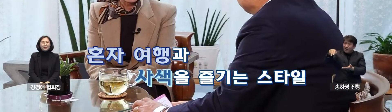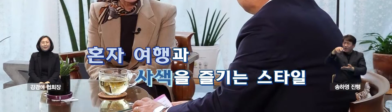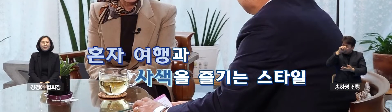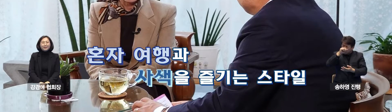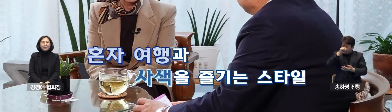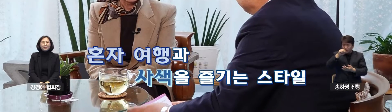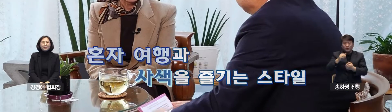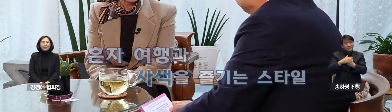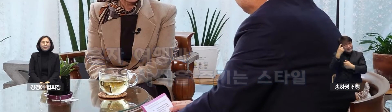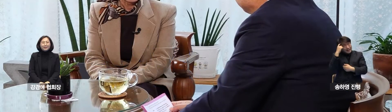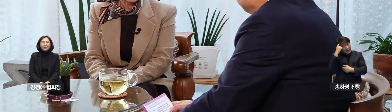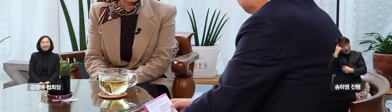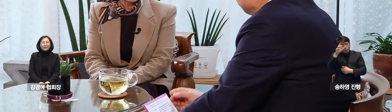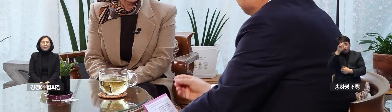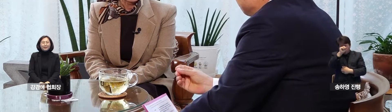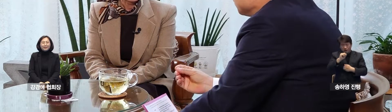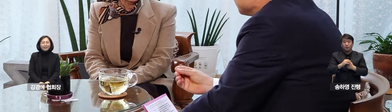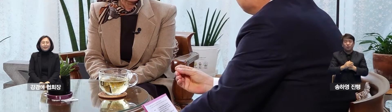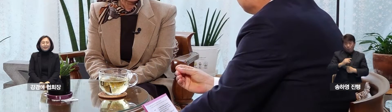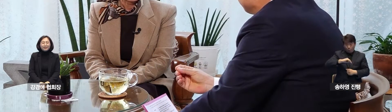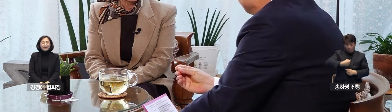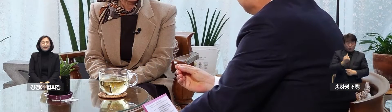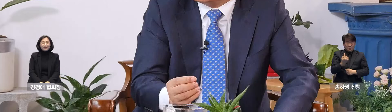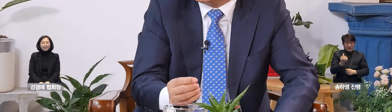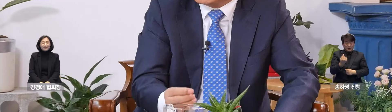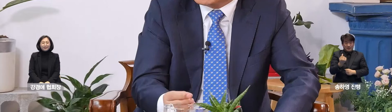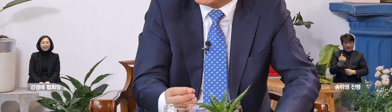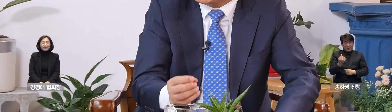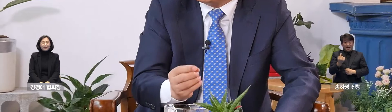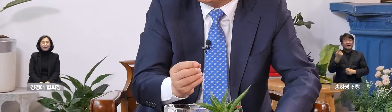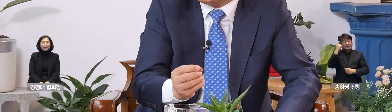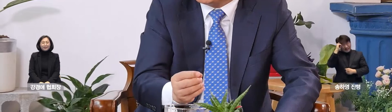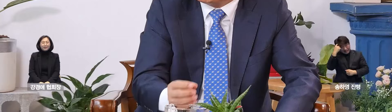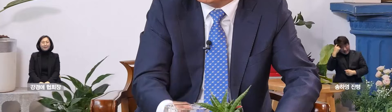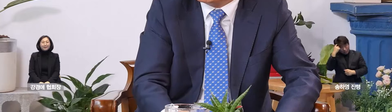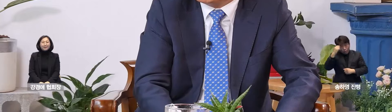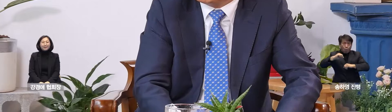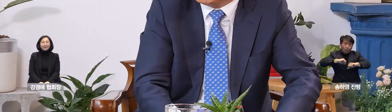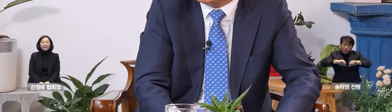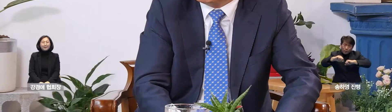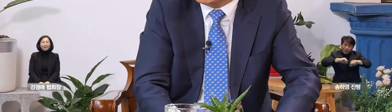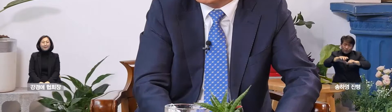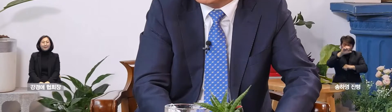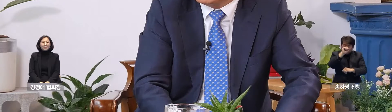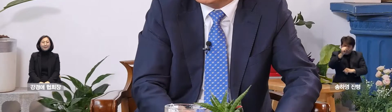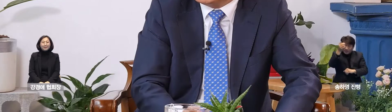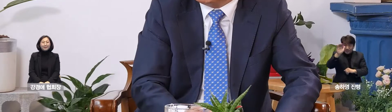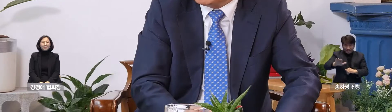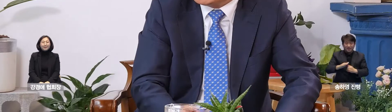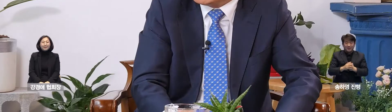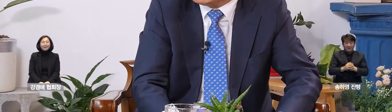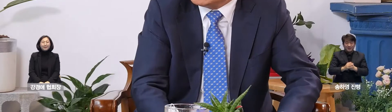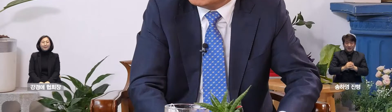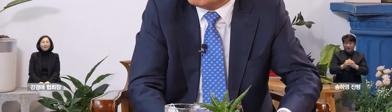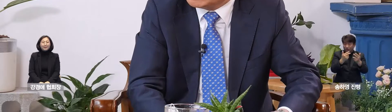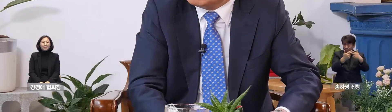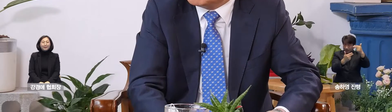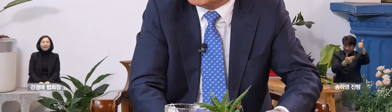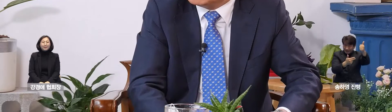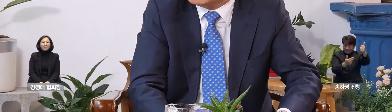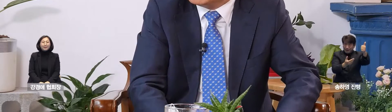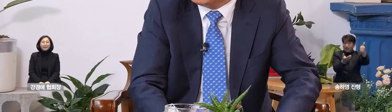것도 좋아하시고 주로 이제 혼자 뭔가 생각하고 활동하는 걸 좋아하는 모양인데 이 회장